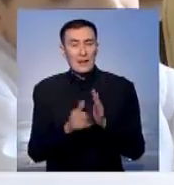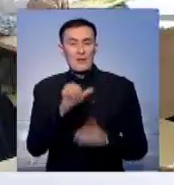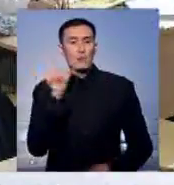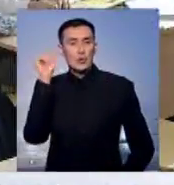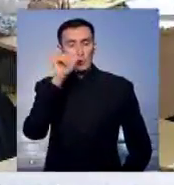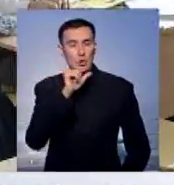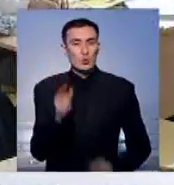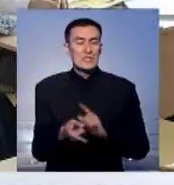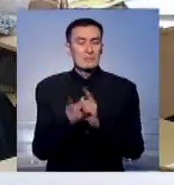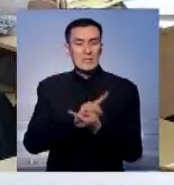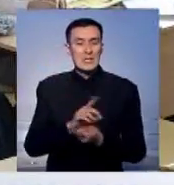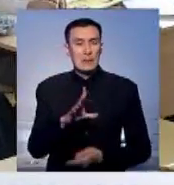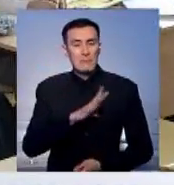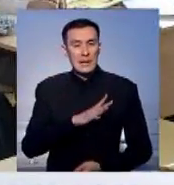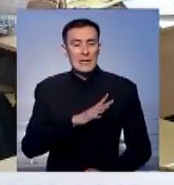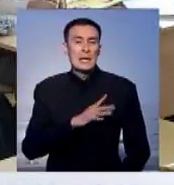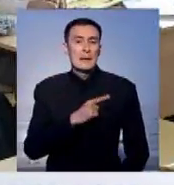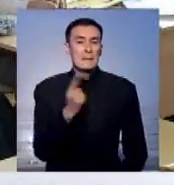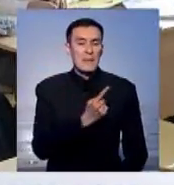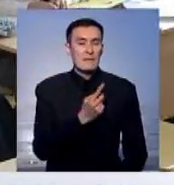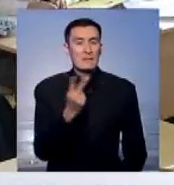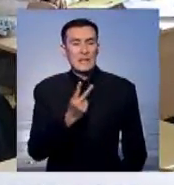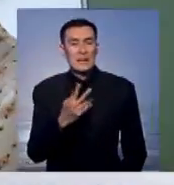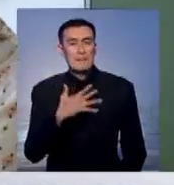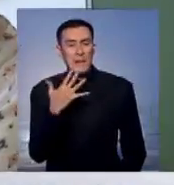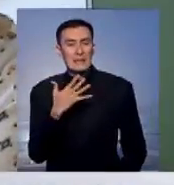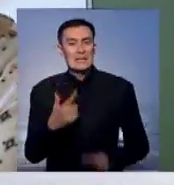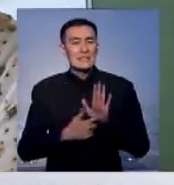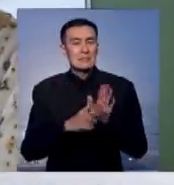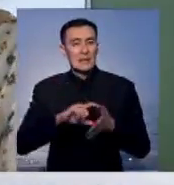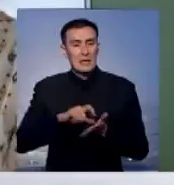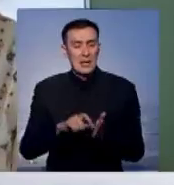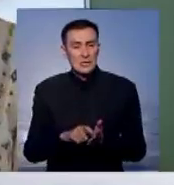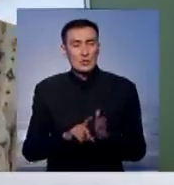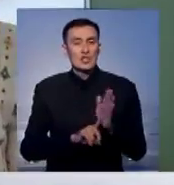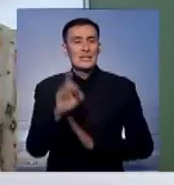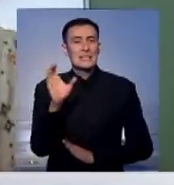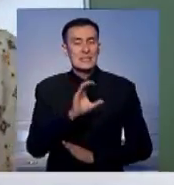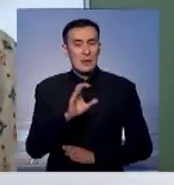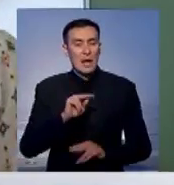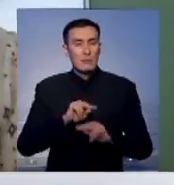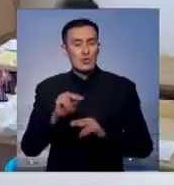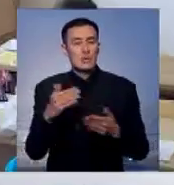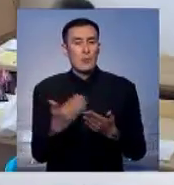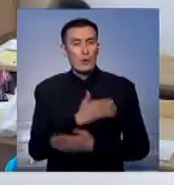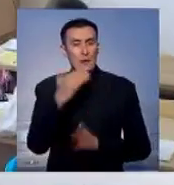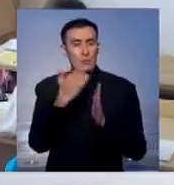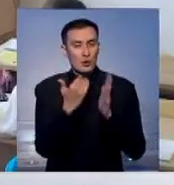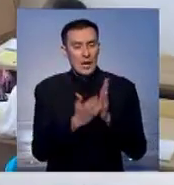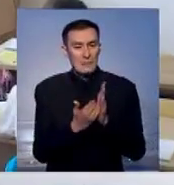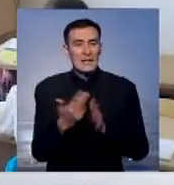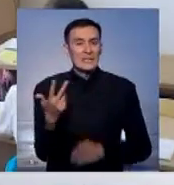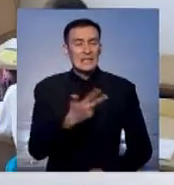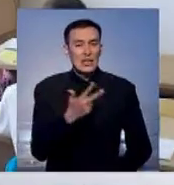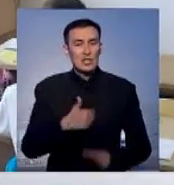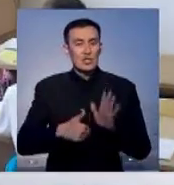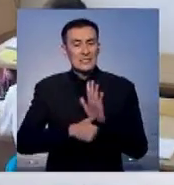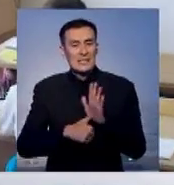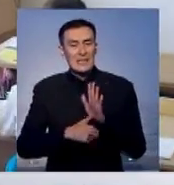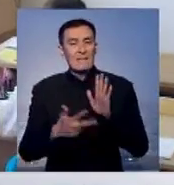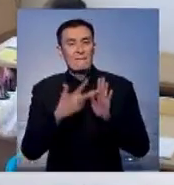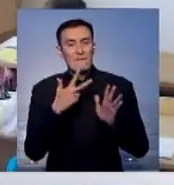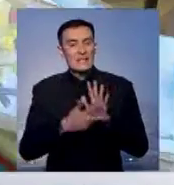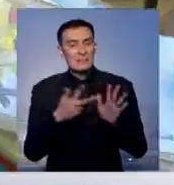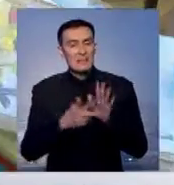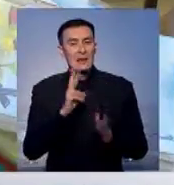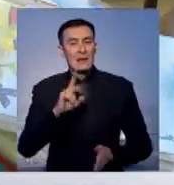прошлом году изменения коснулись первых, вторых, пятых и седьмых классов, то с сентября обучаться по новой программе будут уже третьи, шестые и